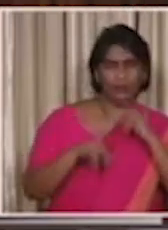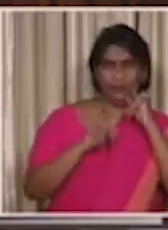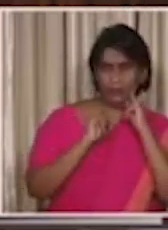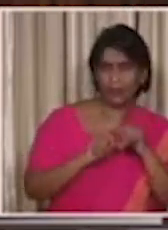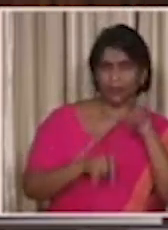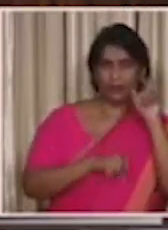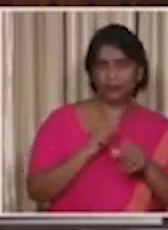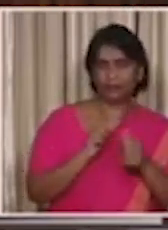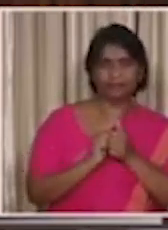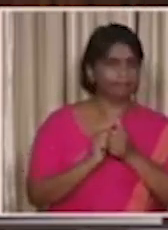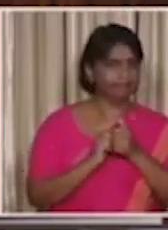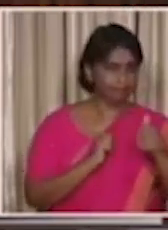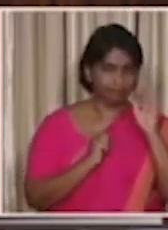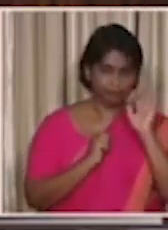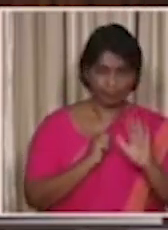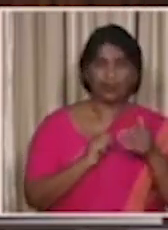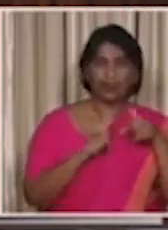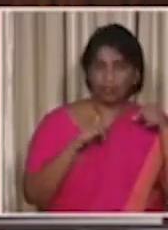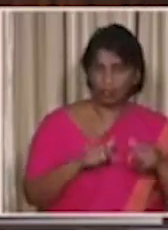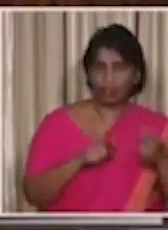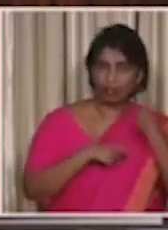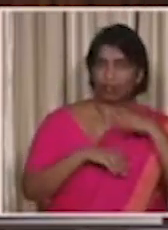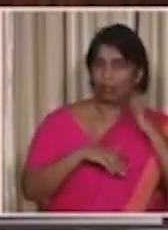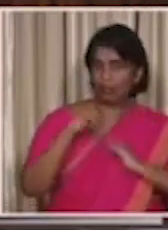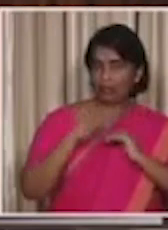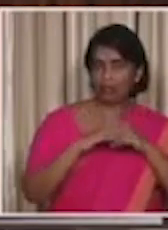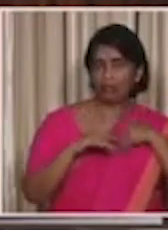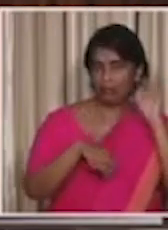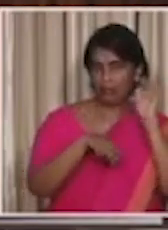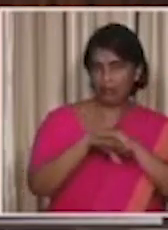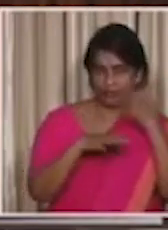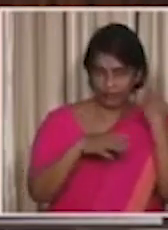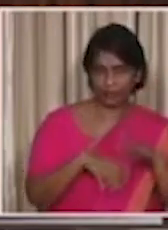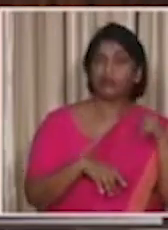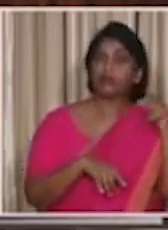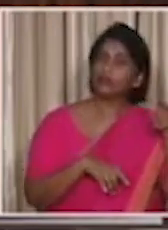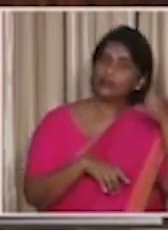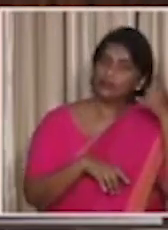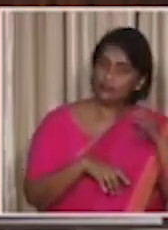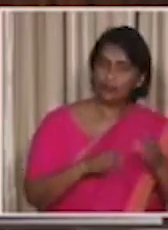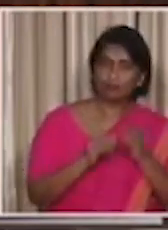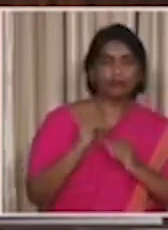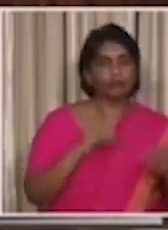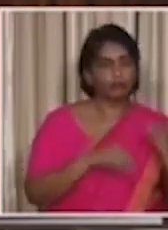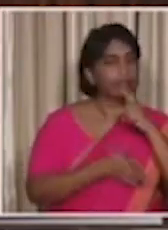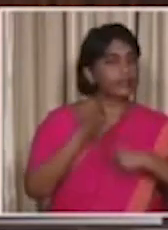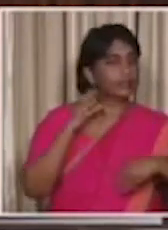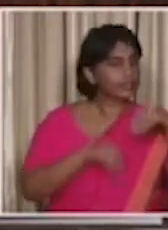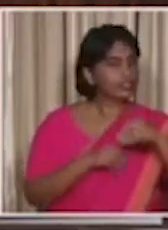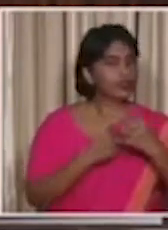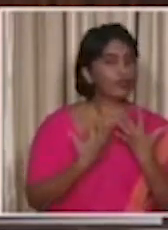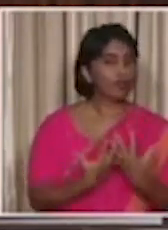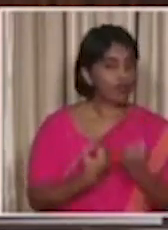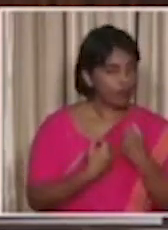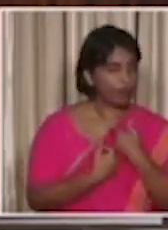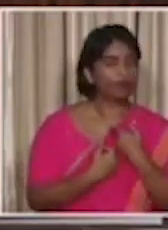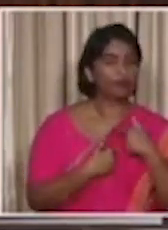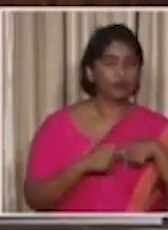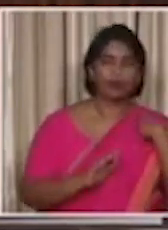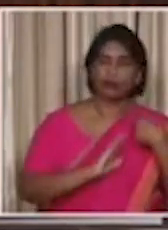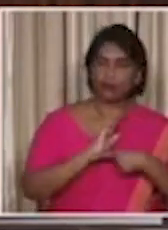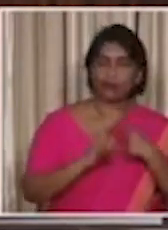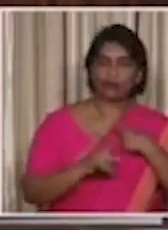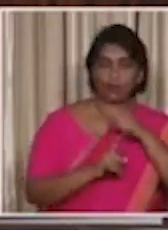දූෂකයන්ට පාර කැපීමක් බව දැන් අප ප්‍රායෝගිකව හඳුනාගෙන තිබෙනවා. ඒ නිසා විකල්ප චන්ද්‍ර ක්‍රමයක අවශ්‍යතාවය මුළු